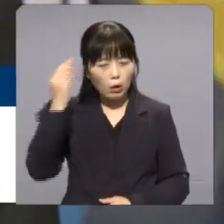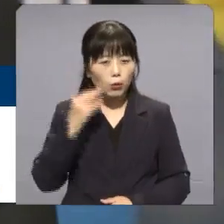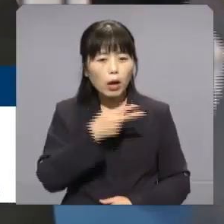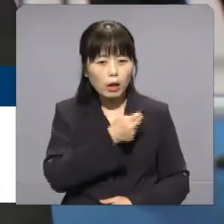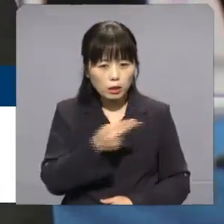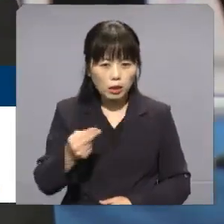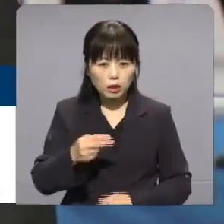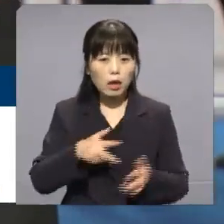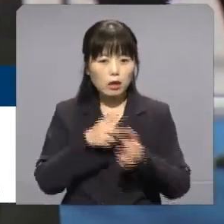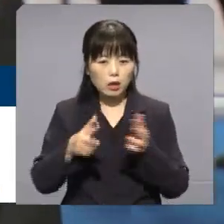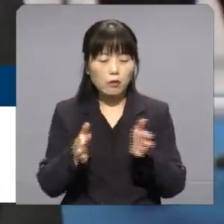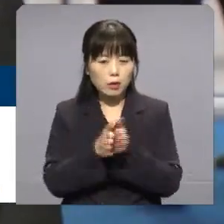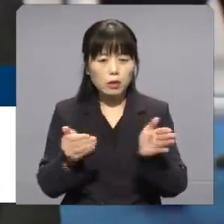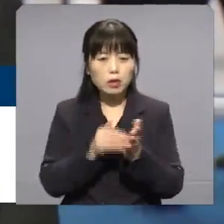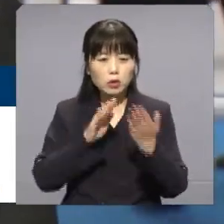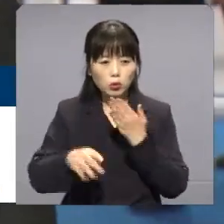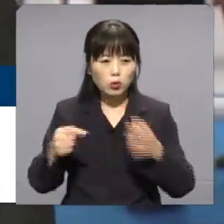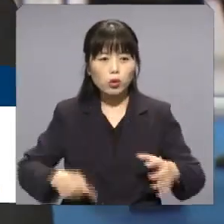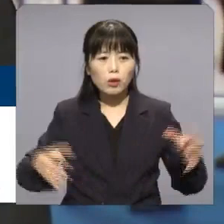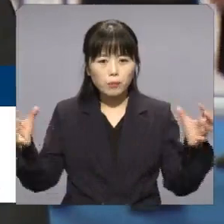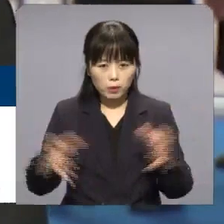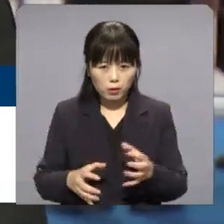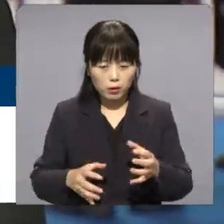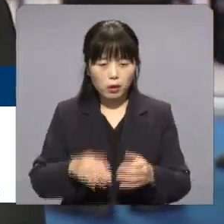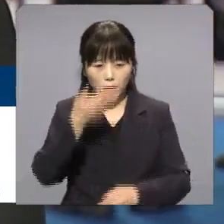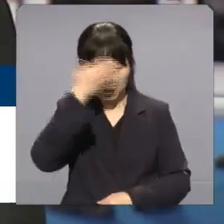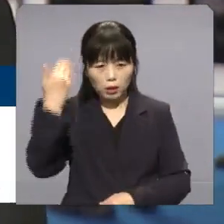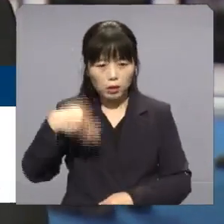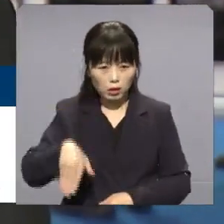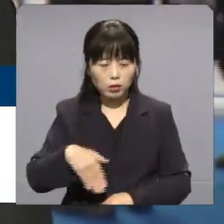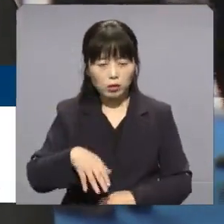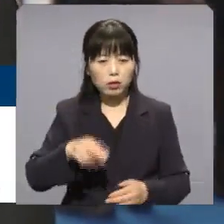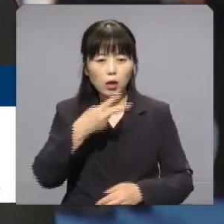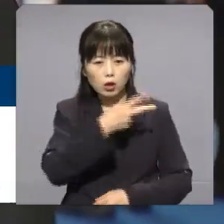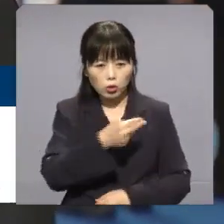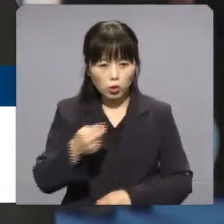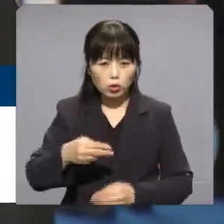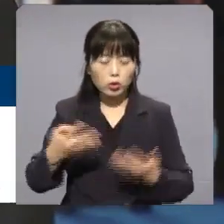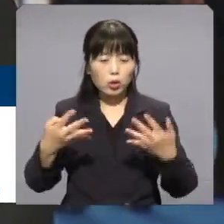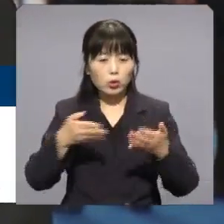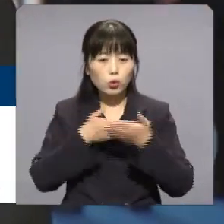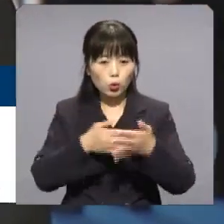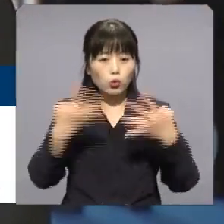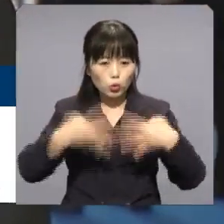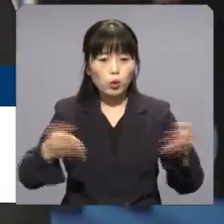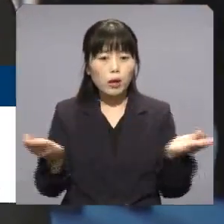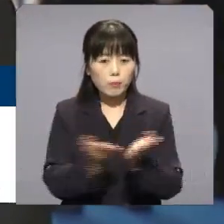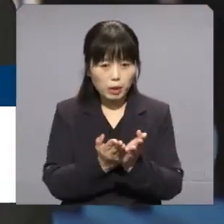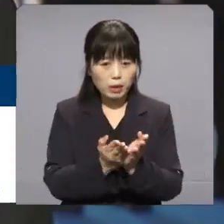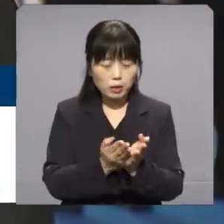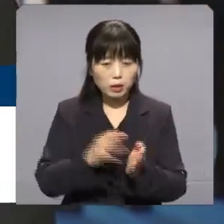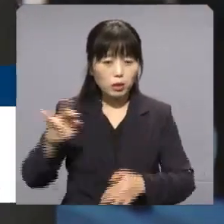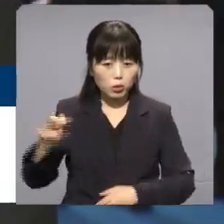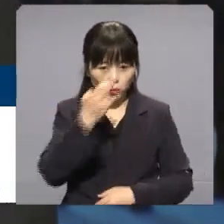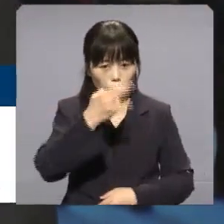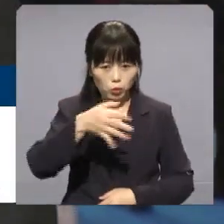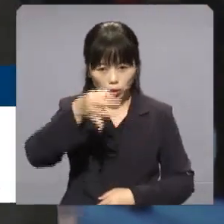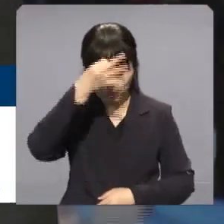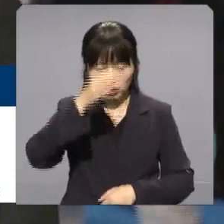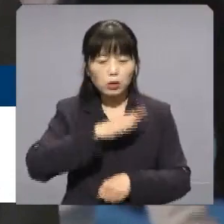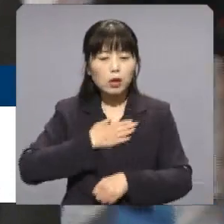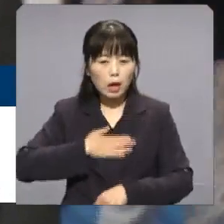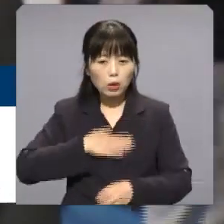the cooperation since the beginning that Indonesia and Korea